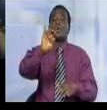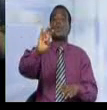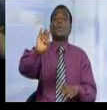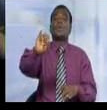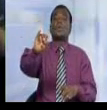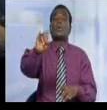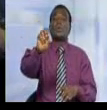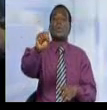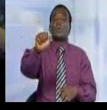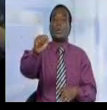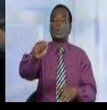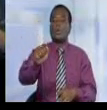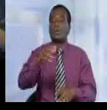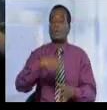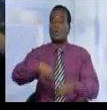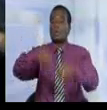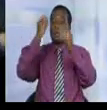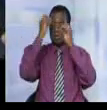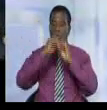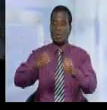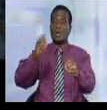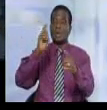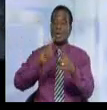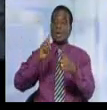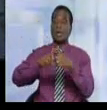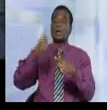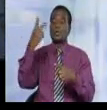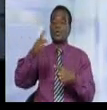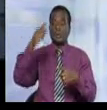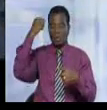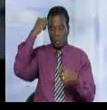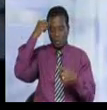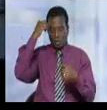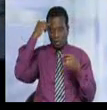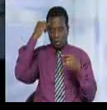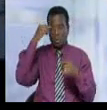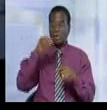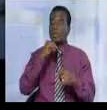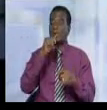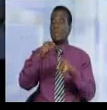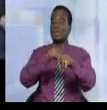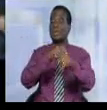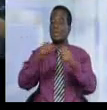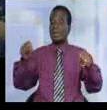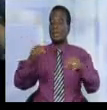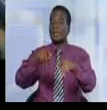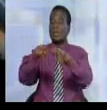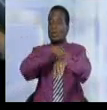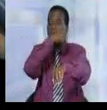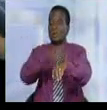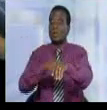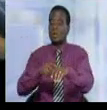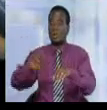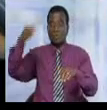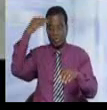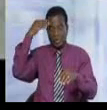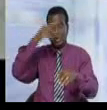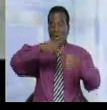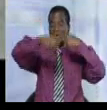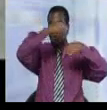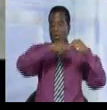d'Ivoire. Ceci obéit donc à deux préoccupations du gouvernement. Vous savez qu'il n'y a pas très longtemps, le ministère du Tourisme se plaignait du fait que ce